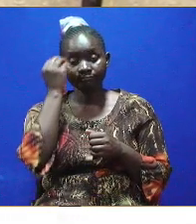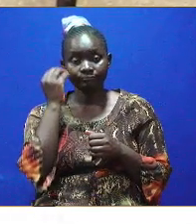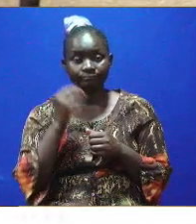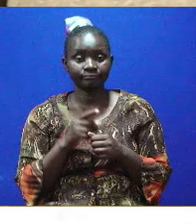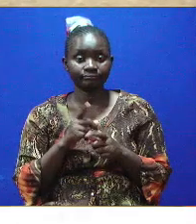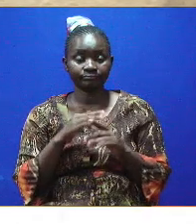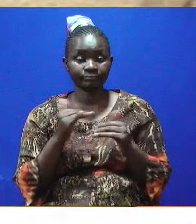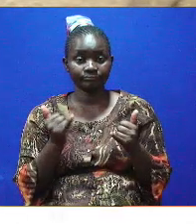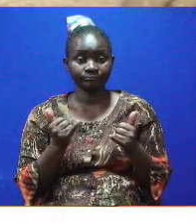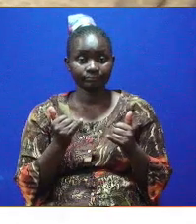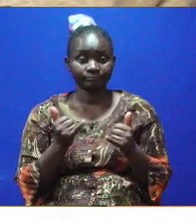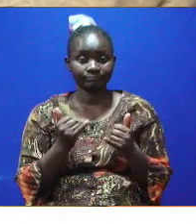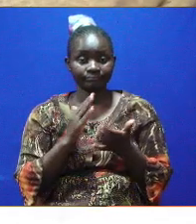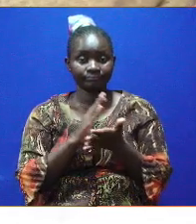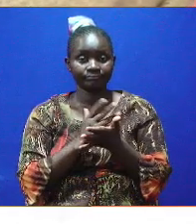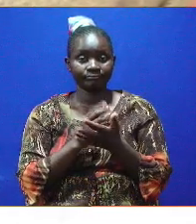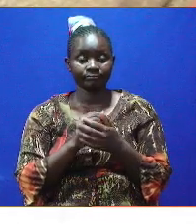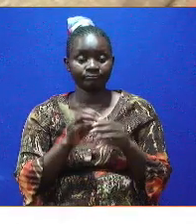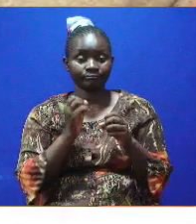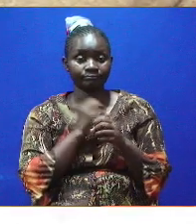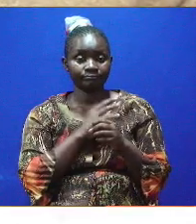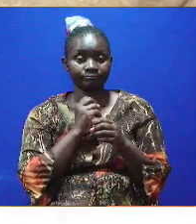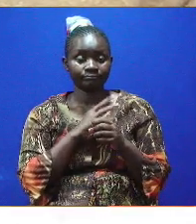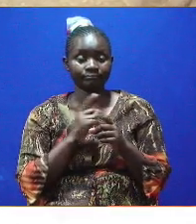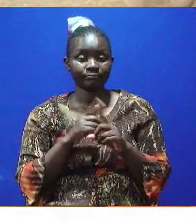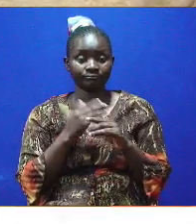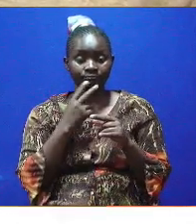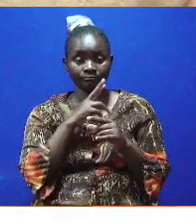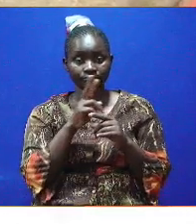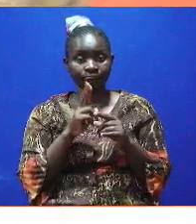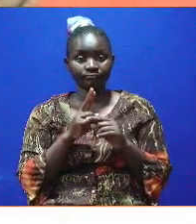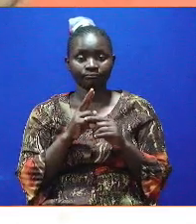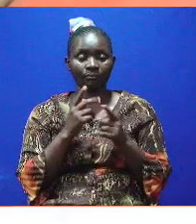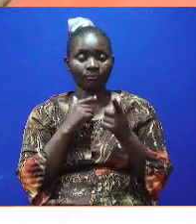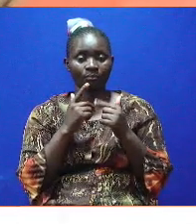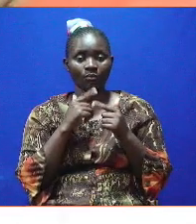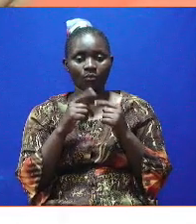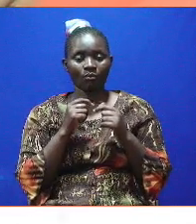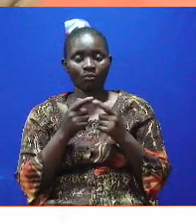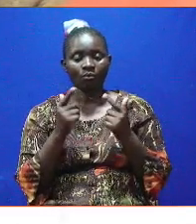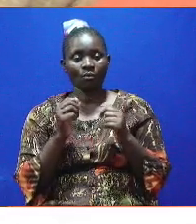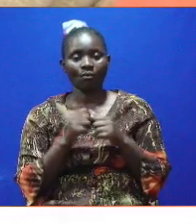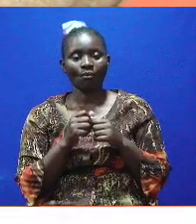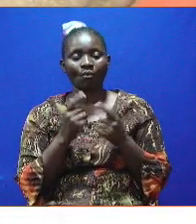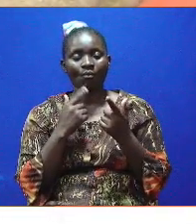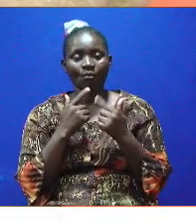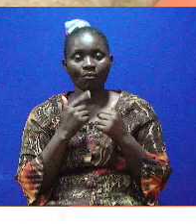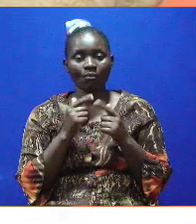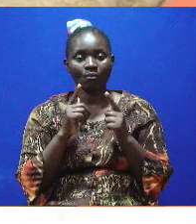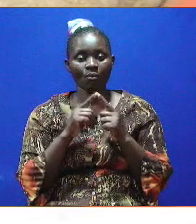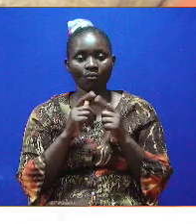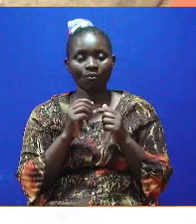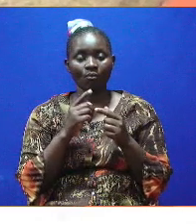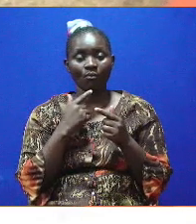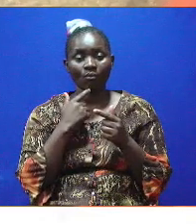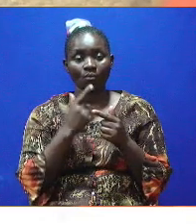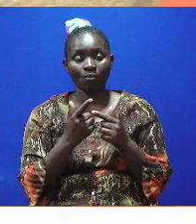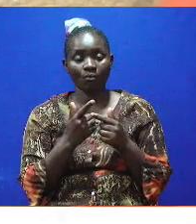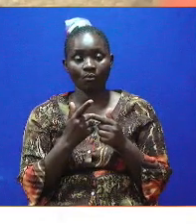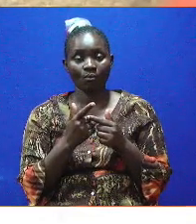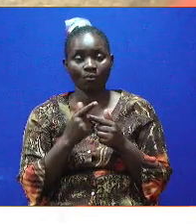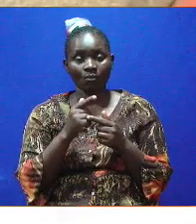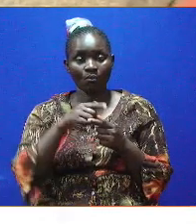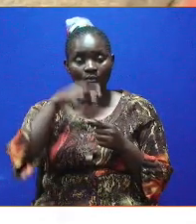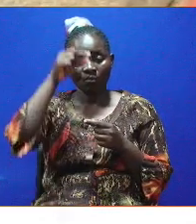bara angerireti wa kwenye wako complain isi nginjo mbali kukwaneru na lero tuwa bakuwanele tuwa batebiri eserekali